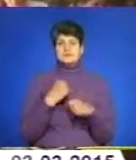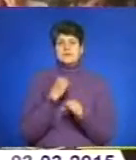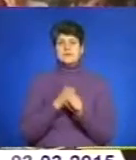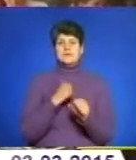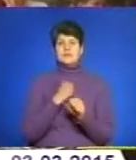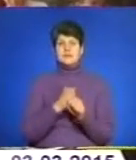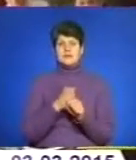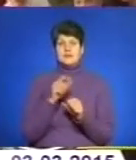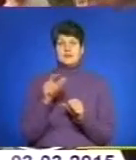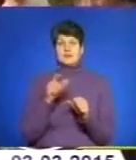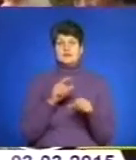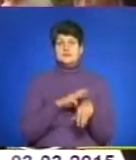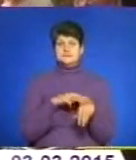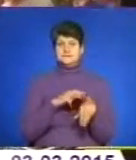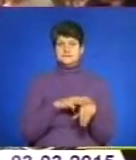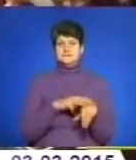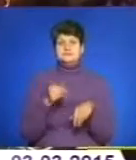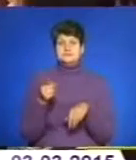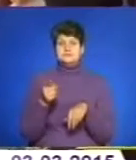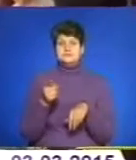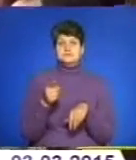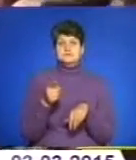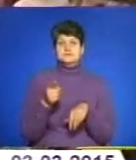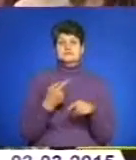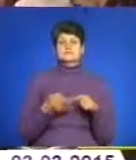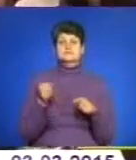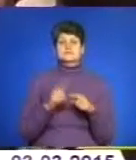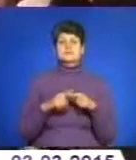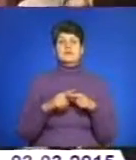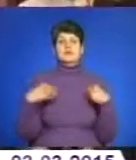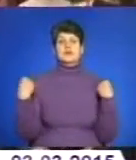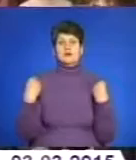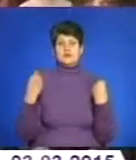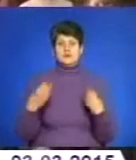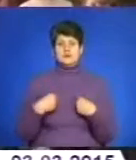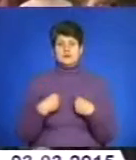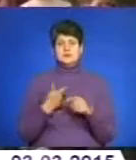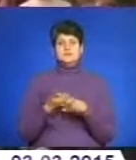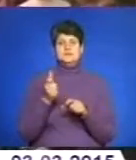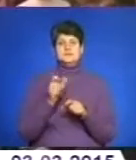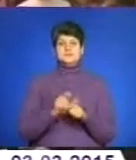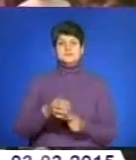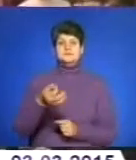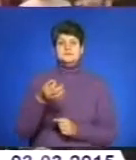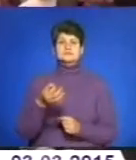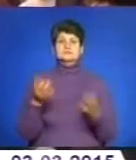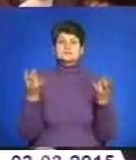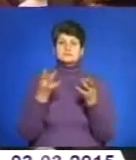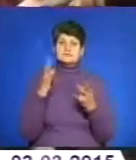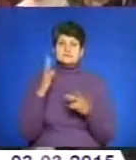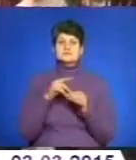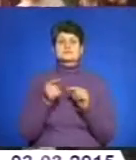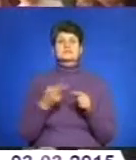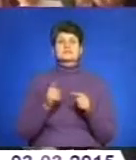співробітники міліції з Тернополя, а це одяг, він дуже знадобиться, тому що і цим дітям,